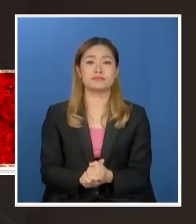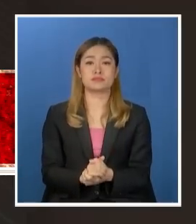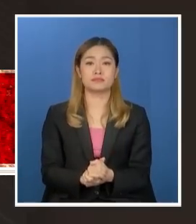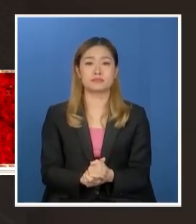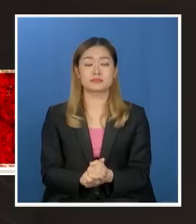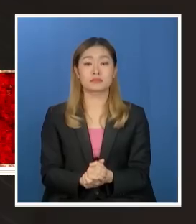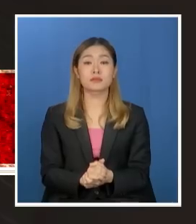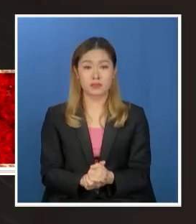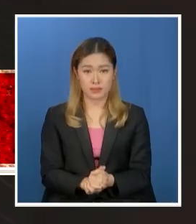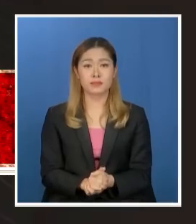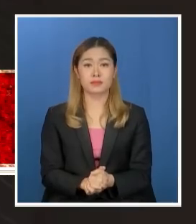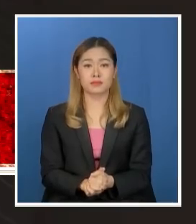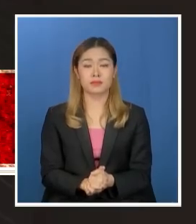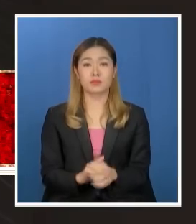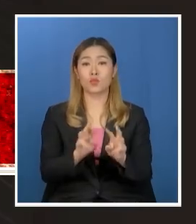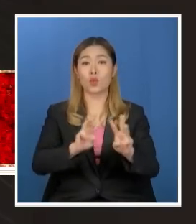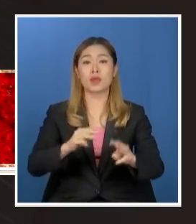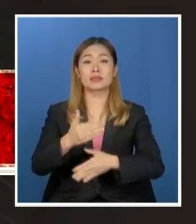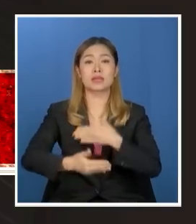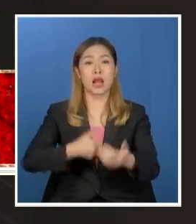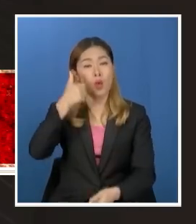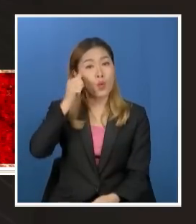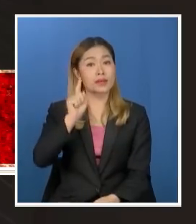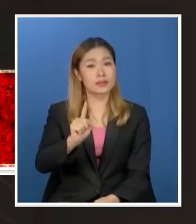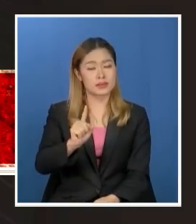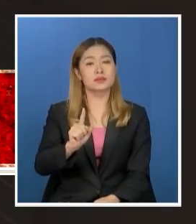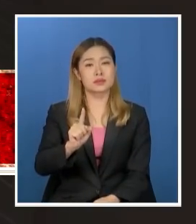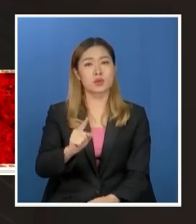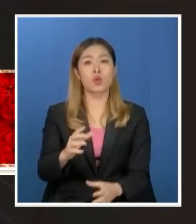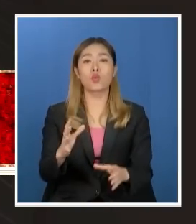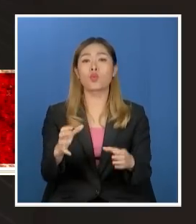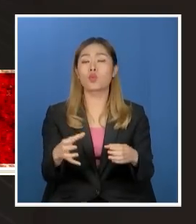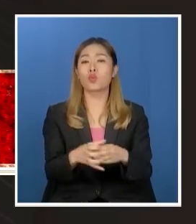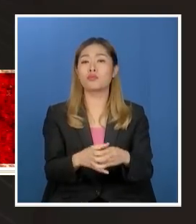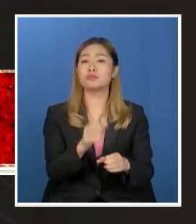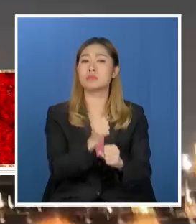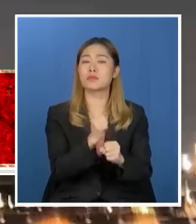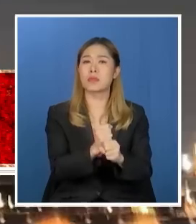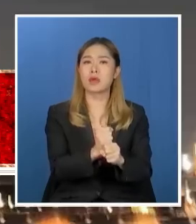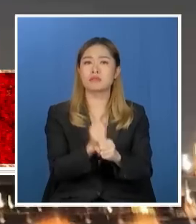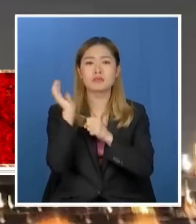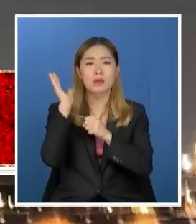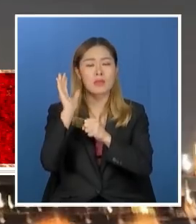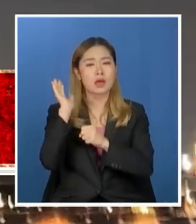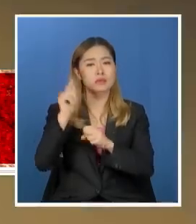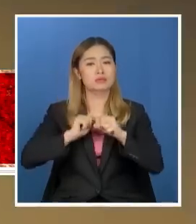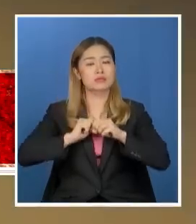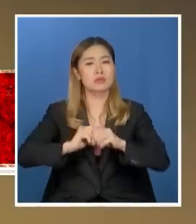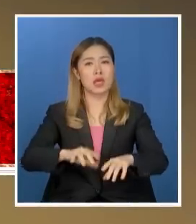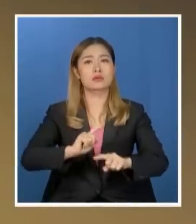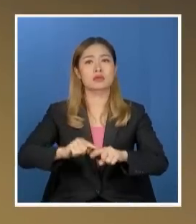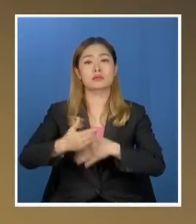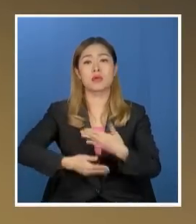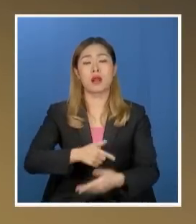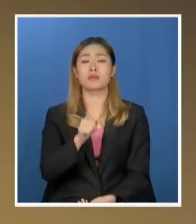ทางด้านของเหตุการณ์ตลาดวันละตอนเป็นการรวมตัวกันของกลุ่มพวกเอเจนซี่โฆษณานักการตลาด